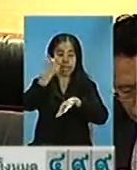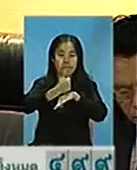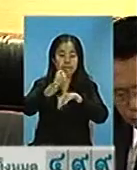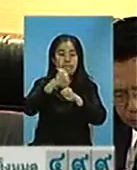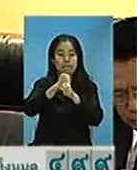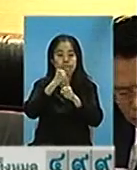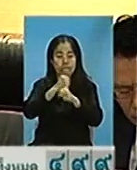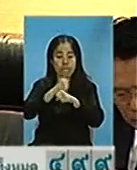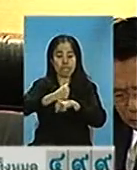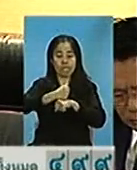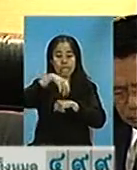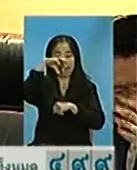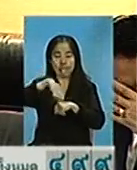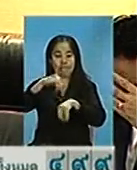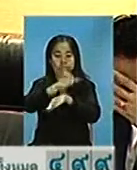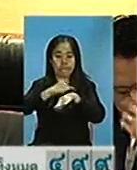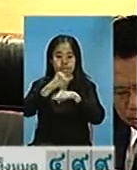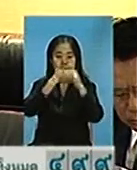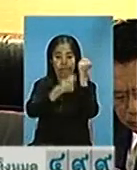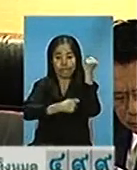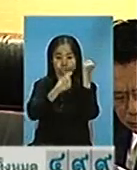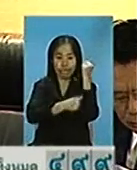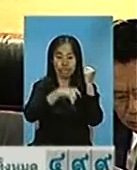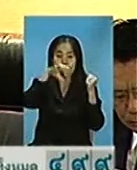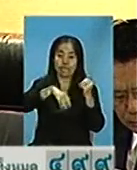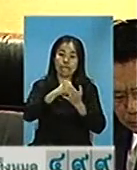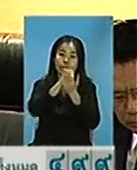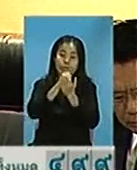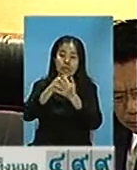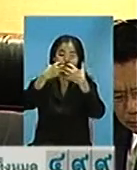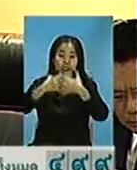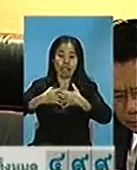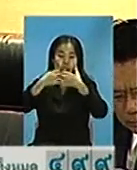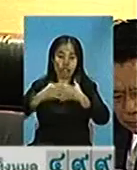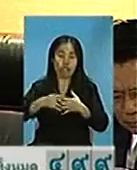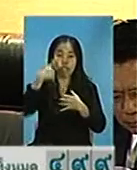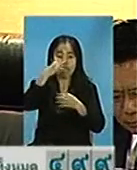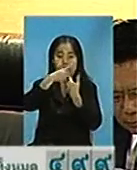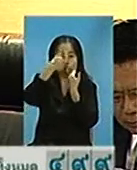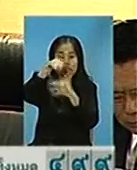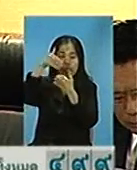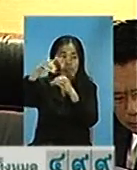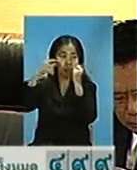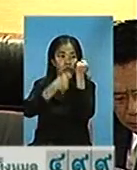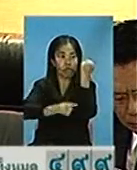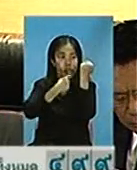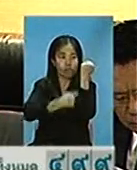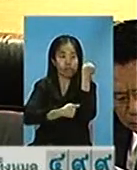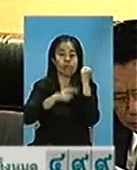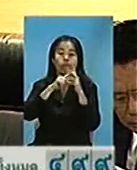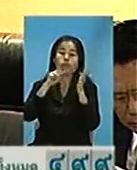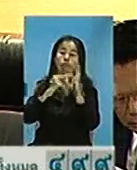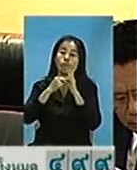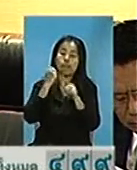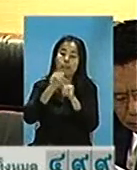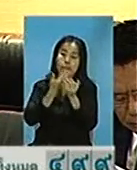างสหกรณ์ต่างๆ4โรงงานอุตสาหกรรม5ผู้ส่งออกเราไปเก็บเงินที่ผู้ส่งออก